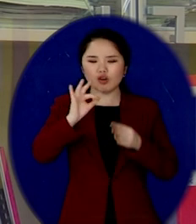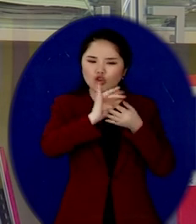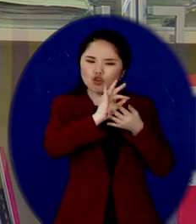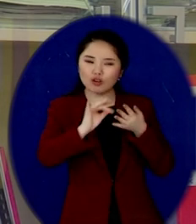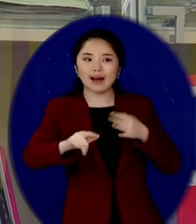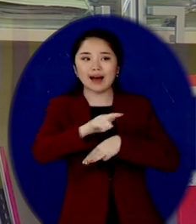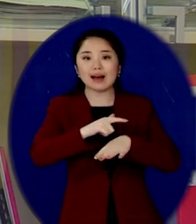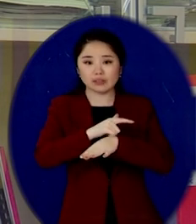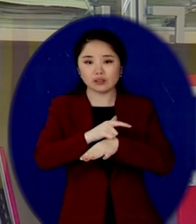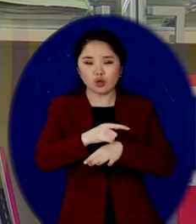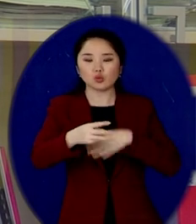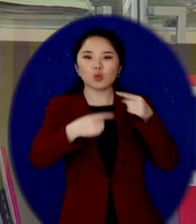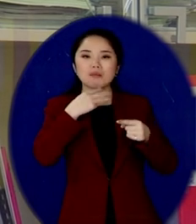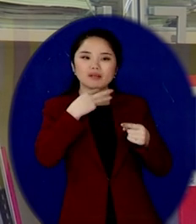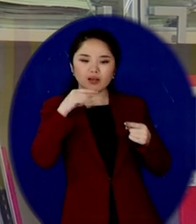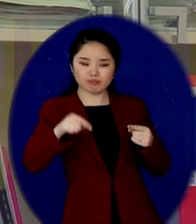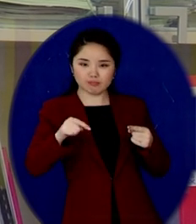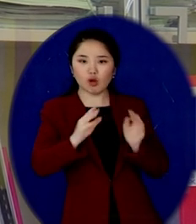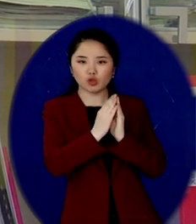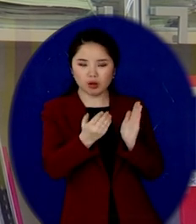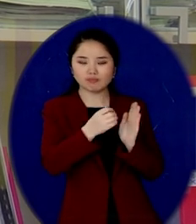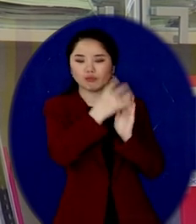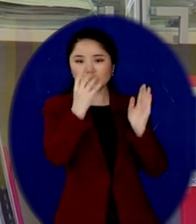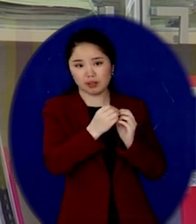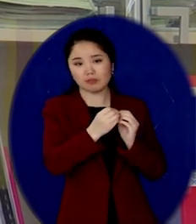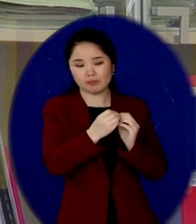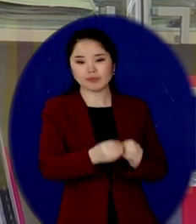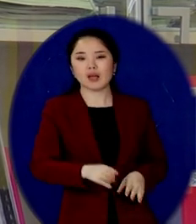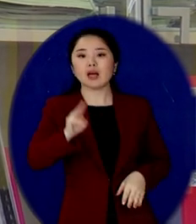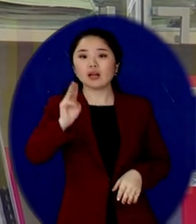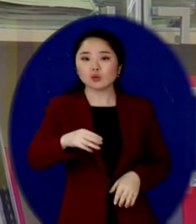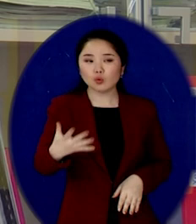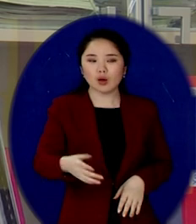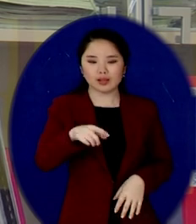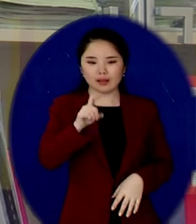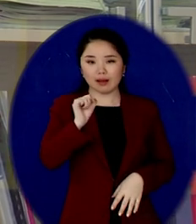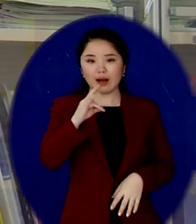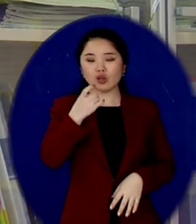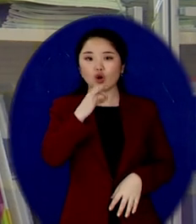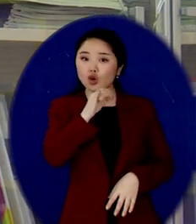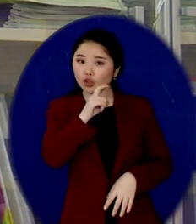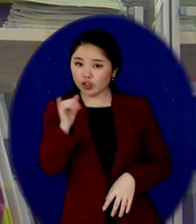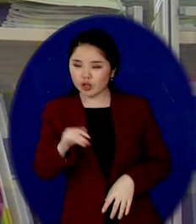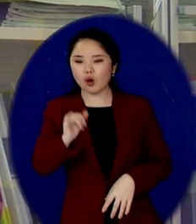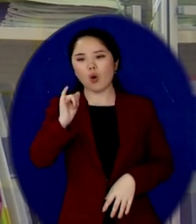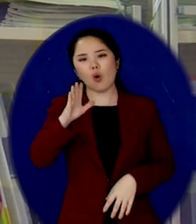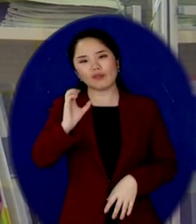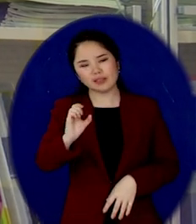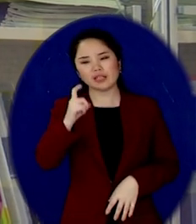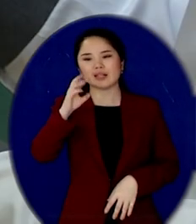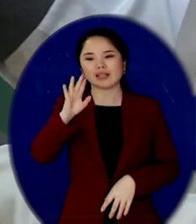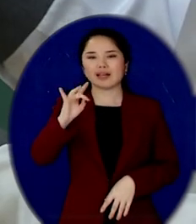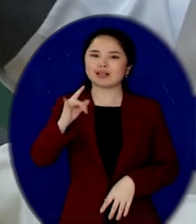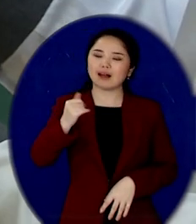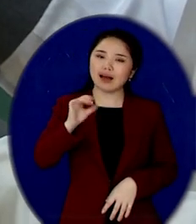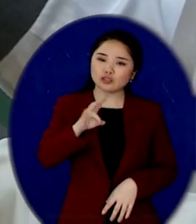байгалийн үзэсгэлэнт газруудын талаар энэхүү номыг бүтээжээ. Тэгвэл хан хөхи уул, увс нуур, хяргас